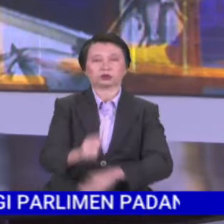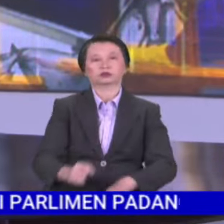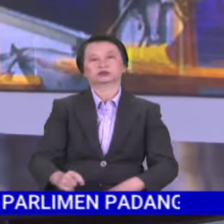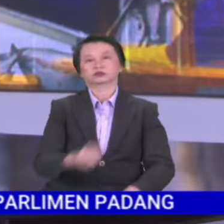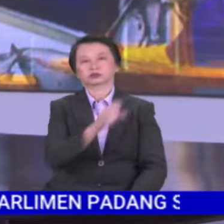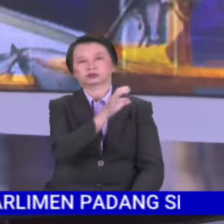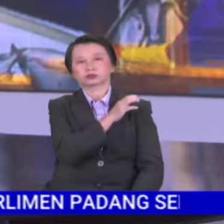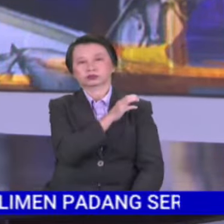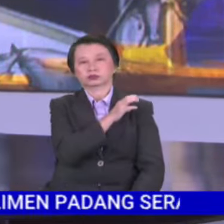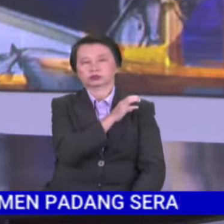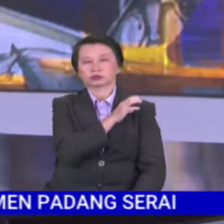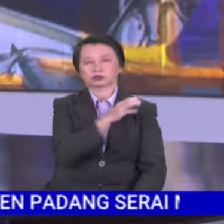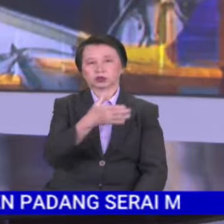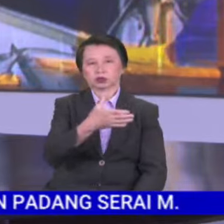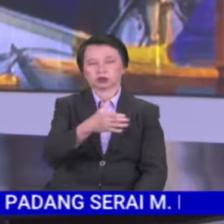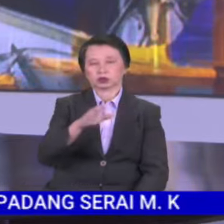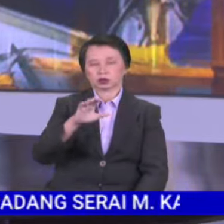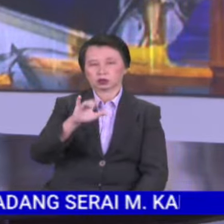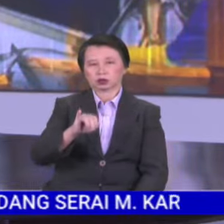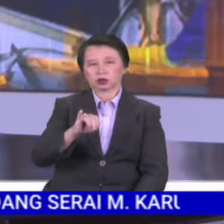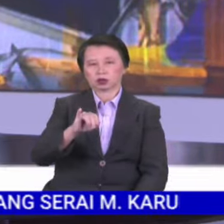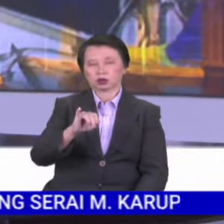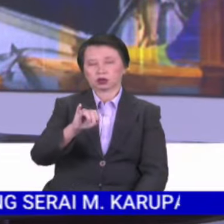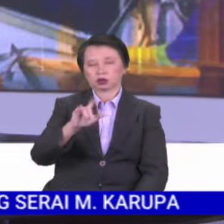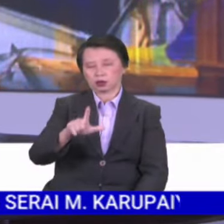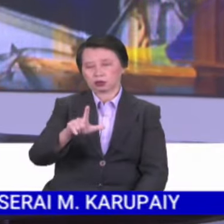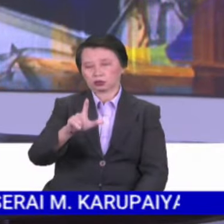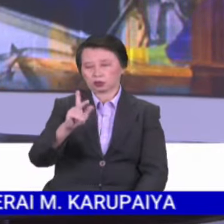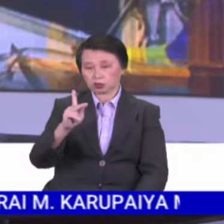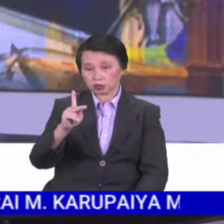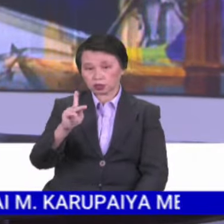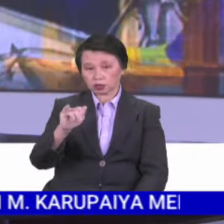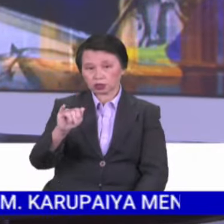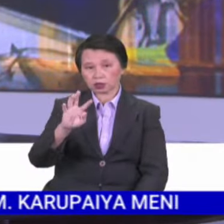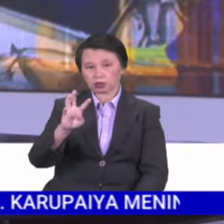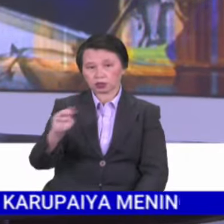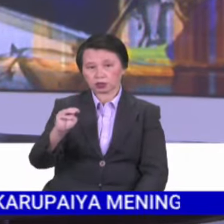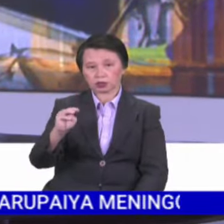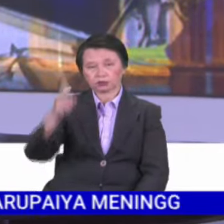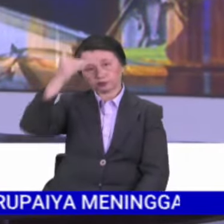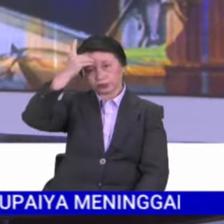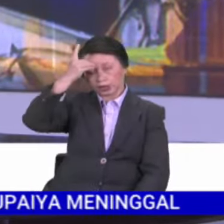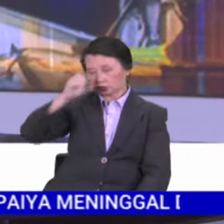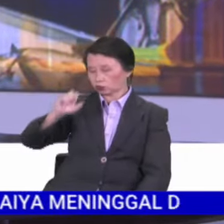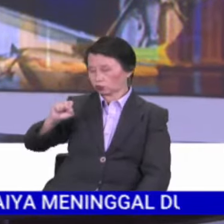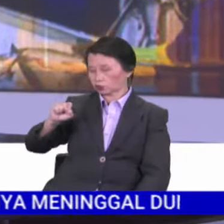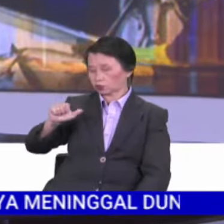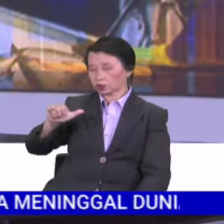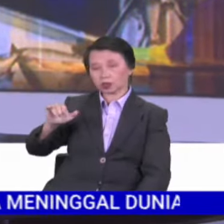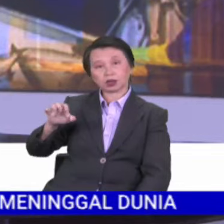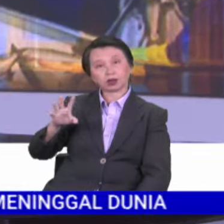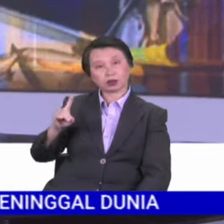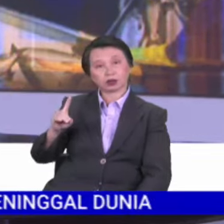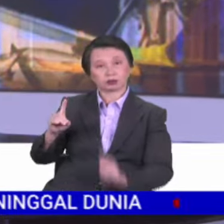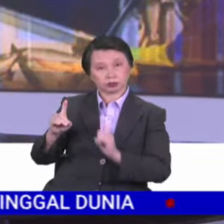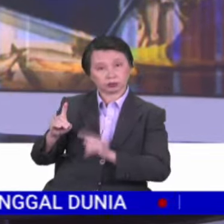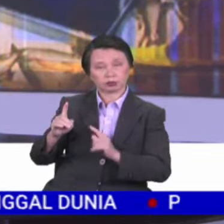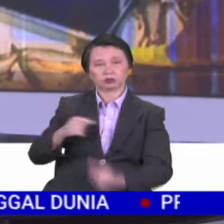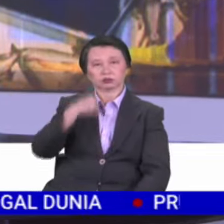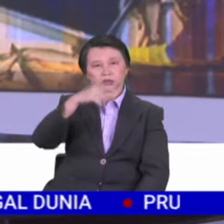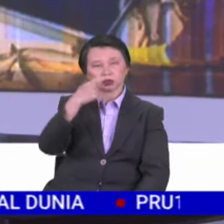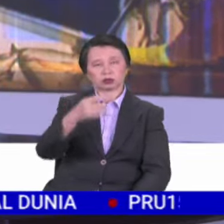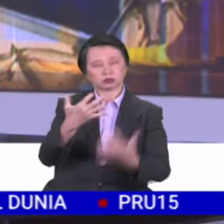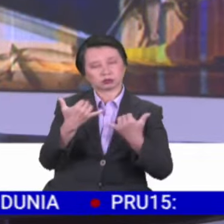Lembaga Kemajuan Ikan Malaysia LKIM, Datuk Syed Abu Hussein Hafiz Syed Abdul Fasal